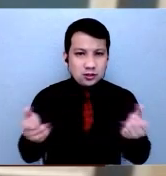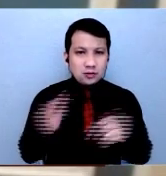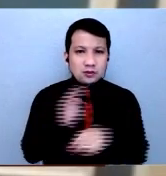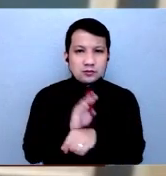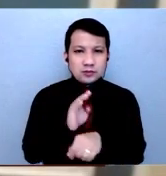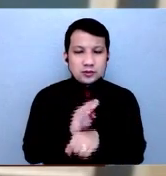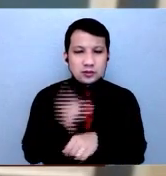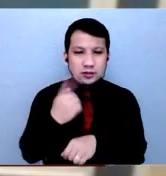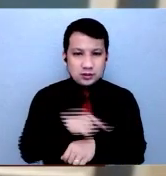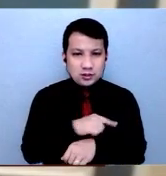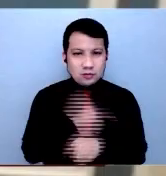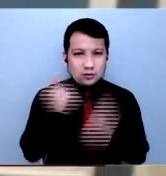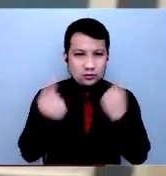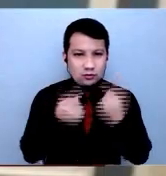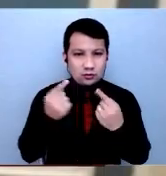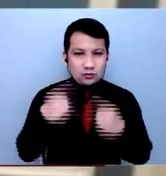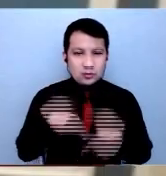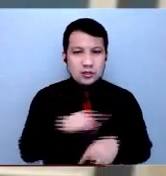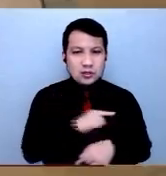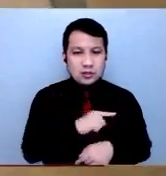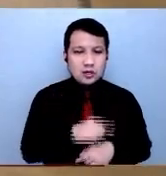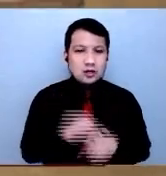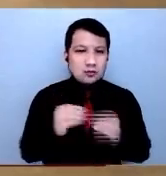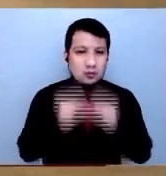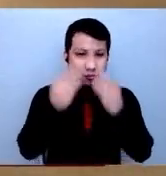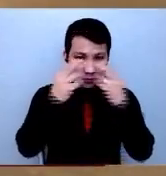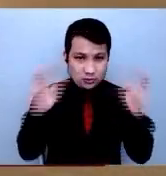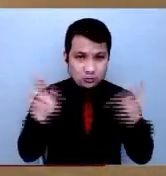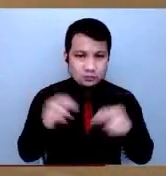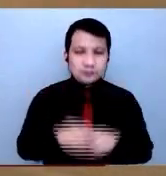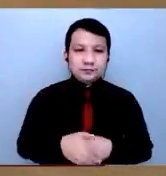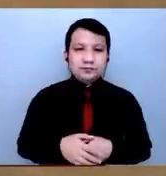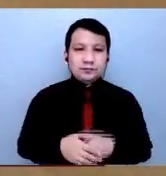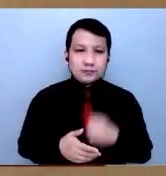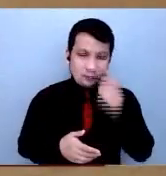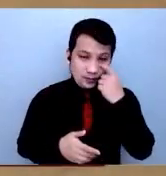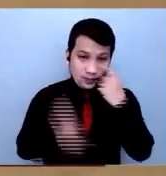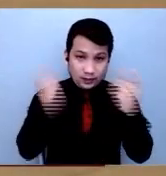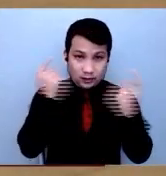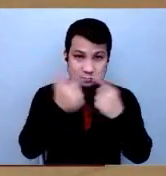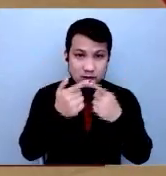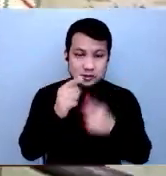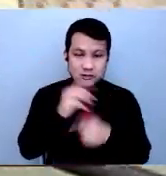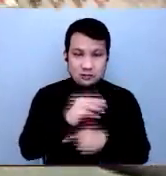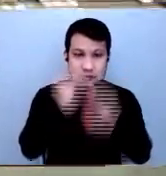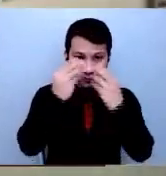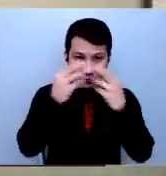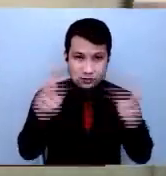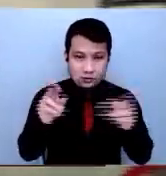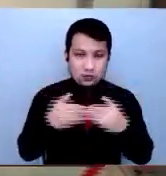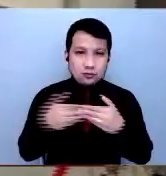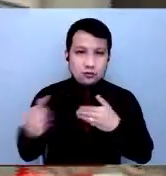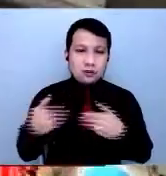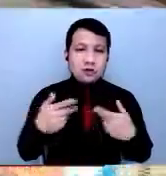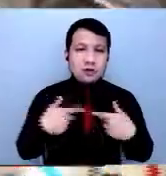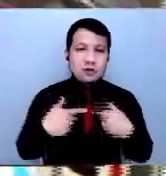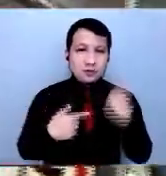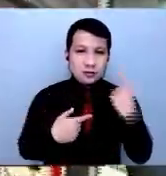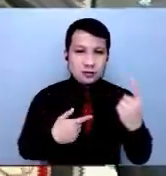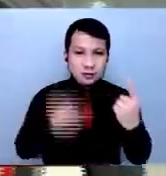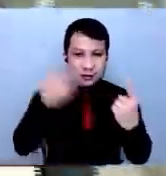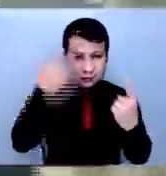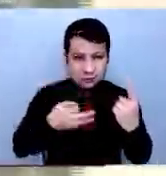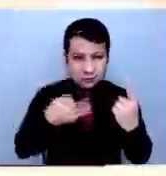aming ikukonsulta rito ng mga mayors. Target ng mga mayor ng Metro Manila na magkaroon ng nagkakaisang desisyon